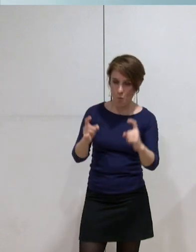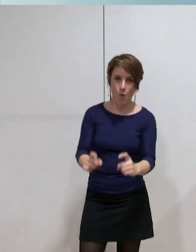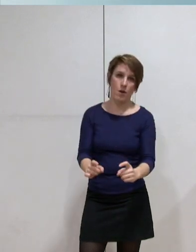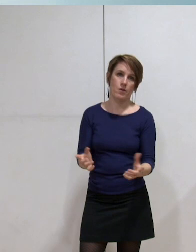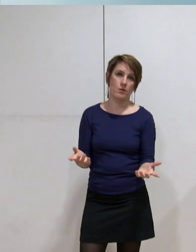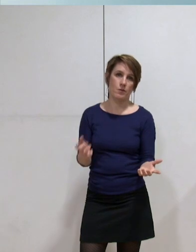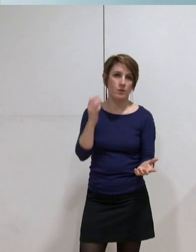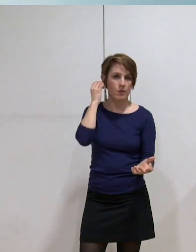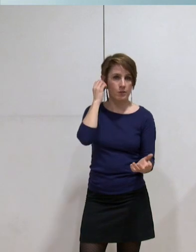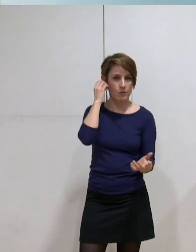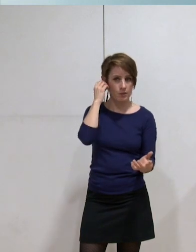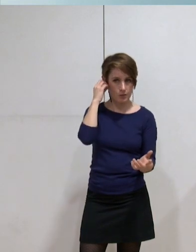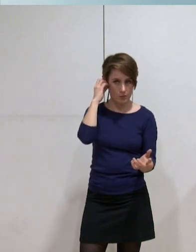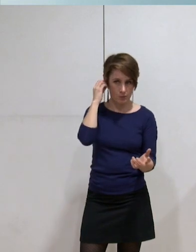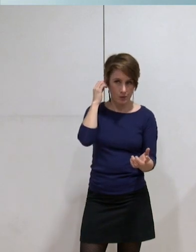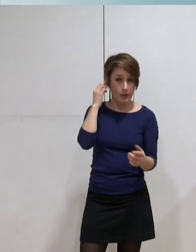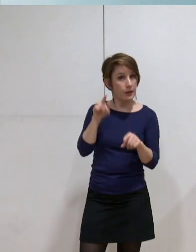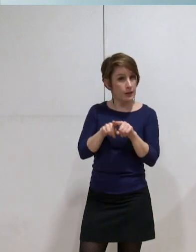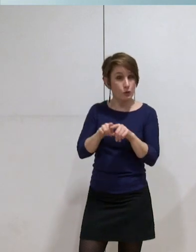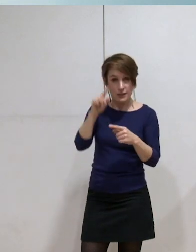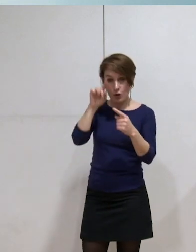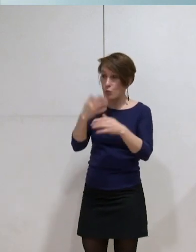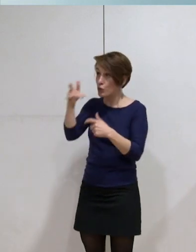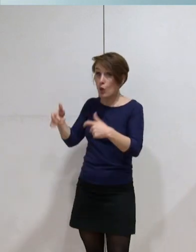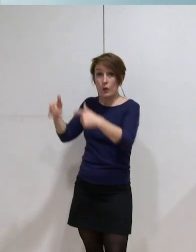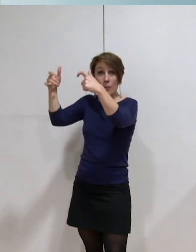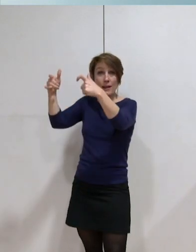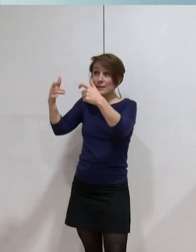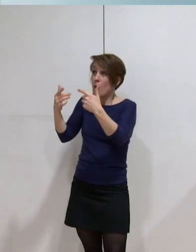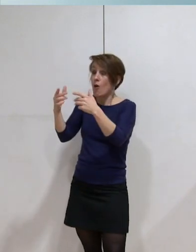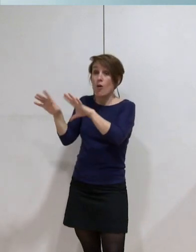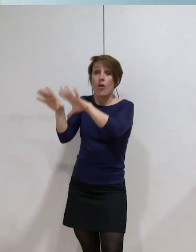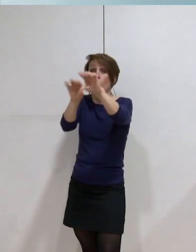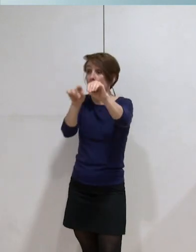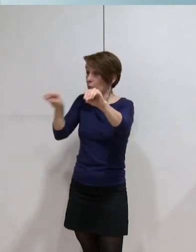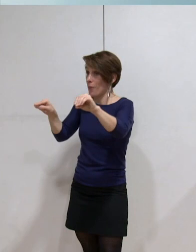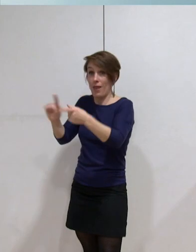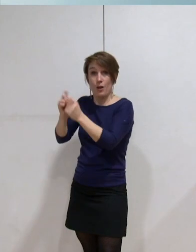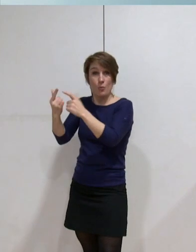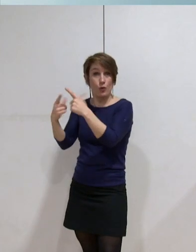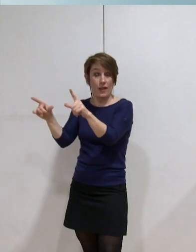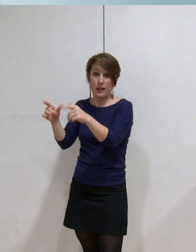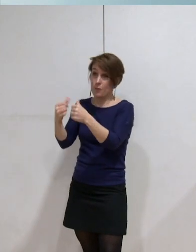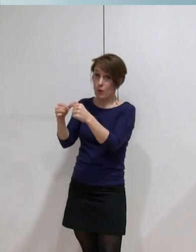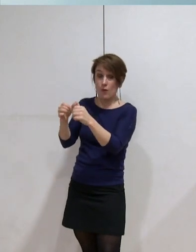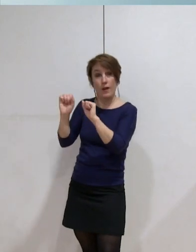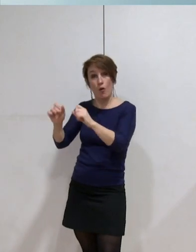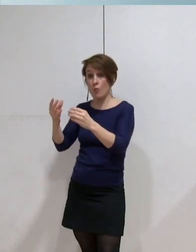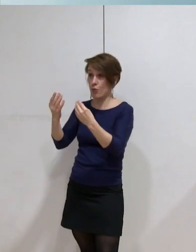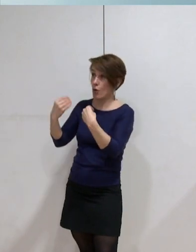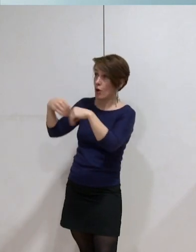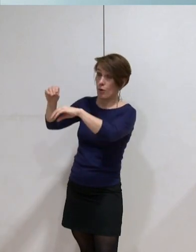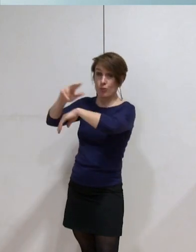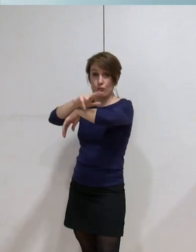permettra de libérer du foncier ailleurs pour y faire des projets ou bien de tertière comme ça a été rappelé ou bien